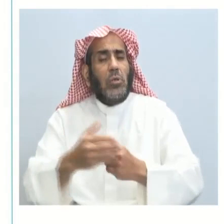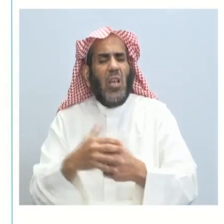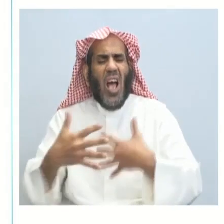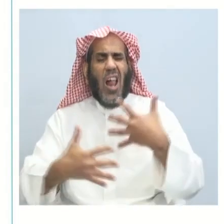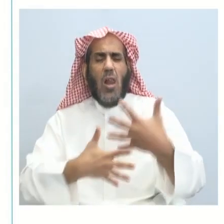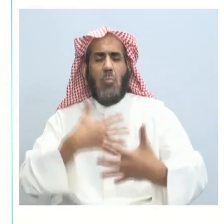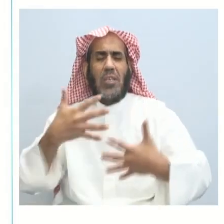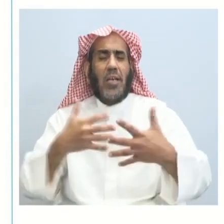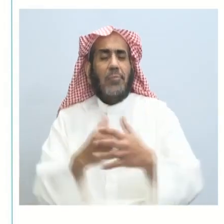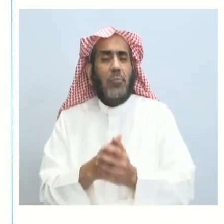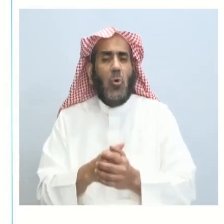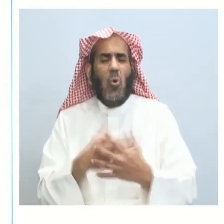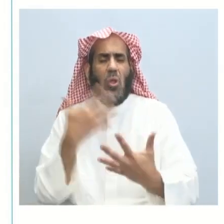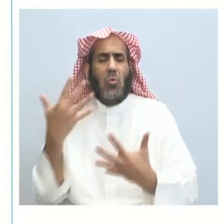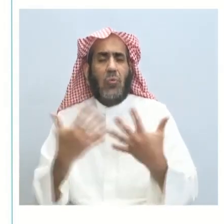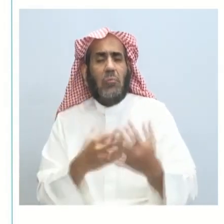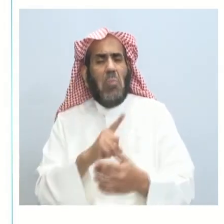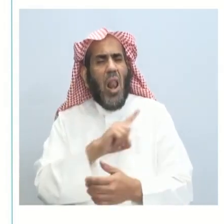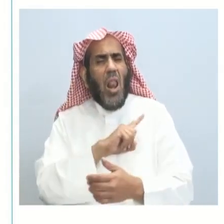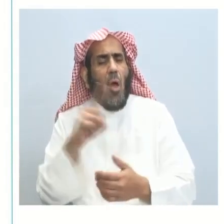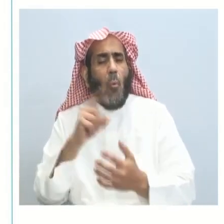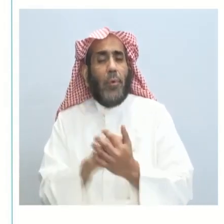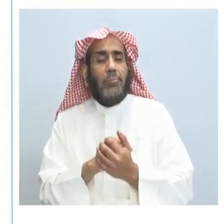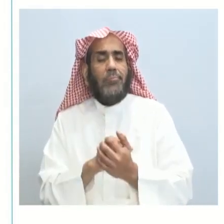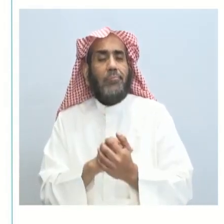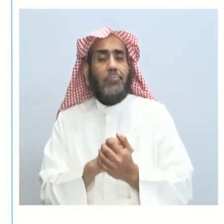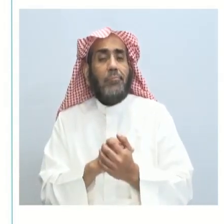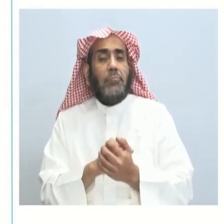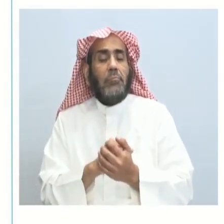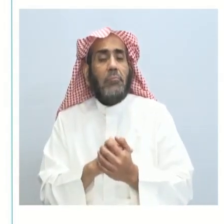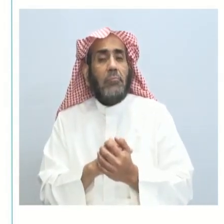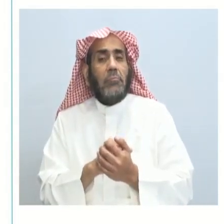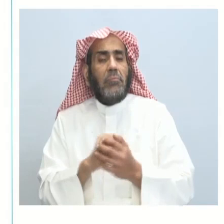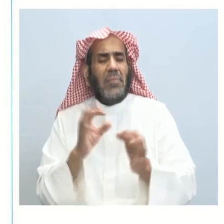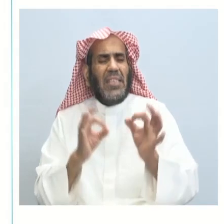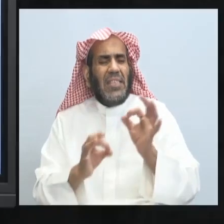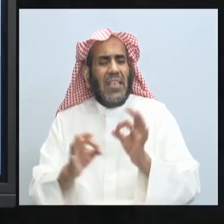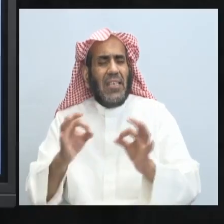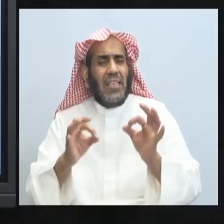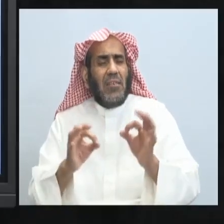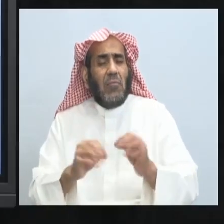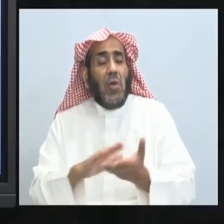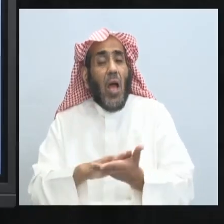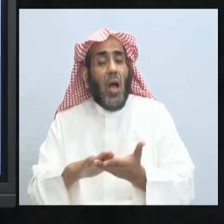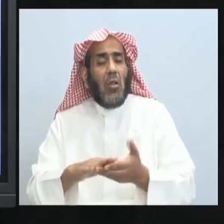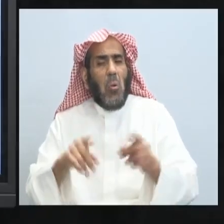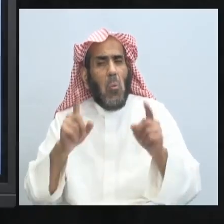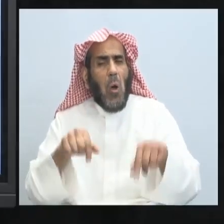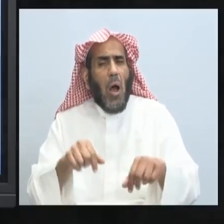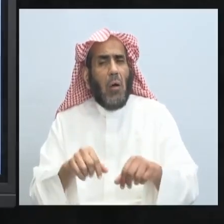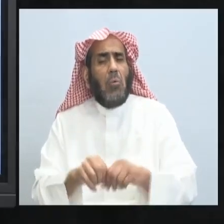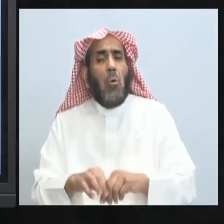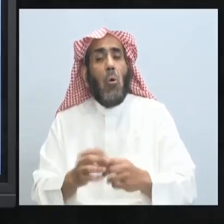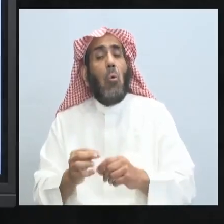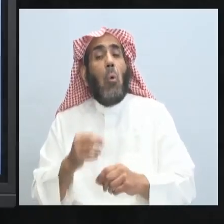المشاكل والظروف لا ي ممكن ان يكون التخطيط في ارض الواقع 100% قد